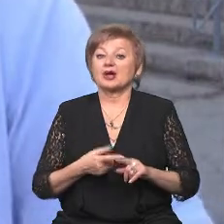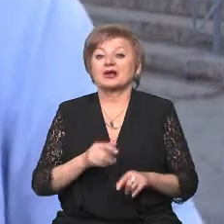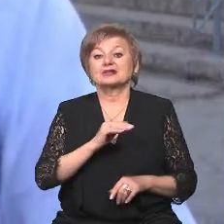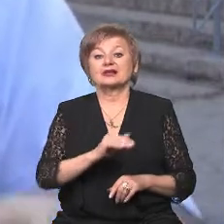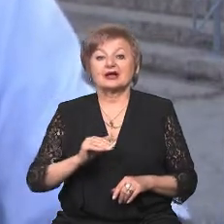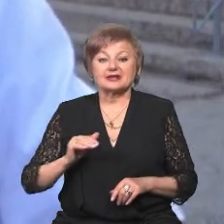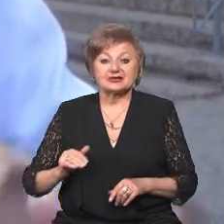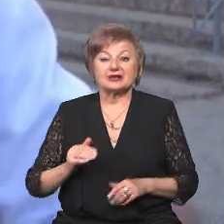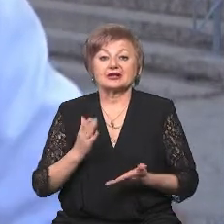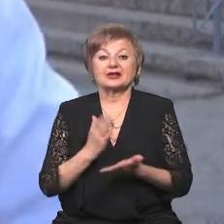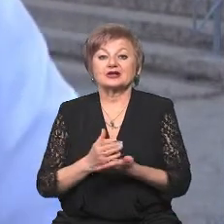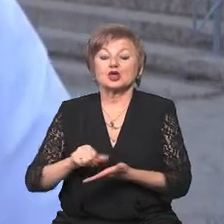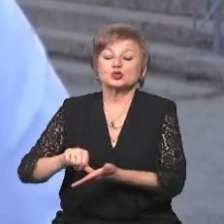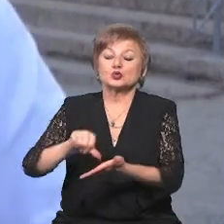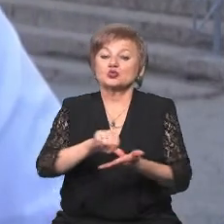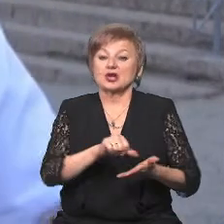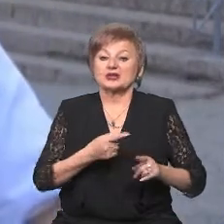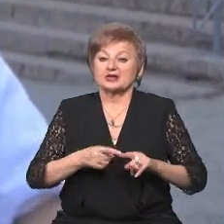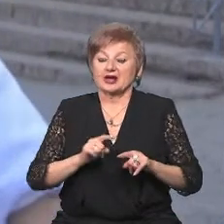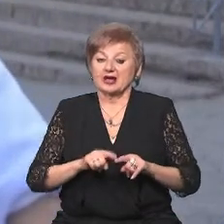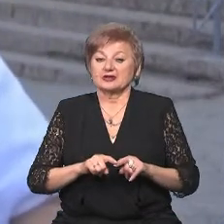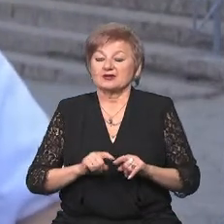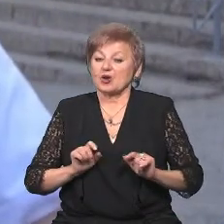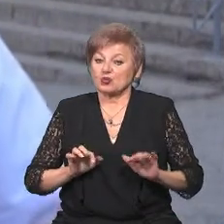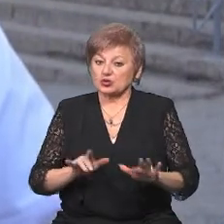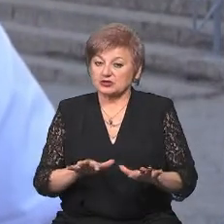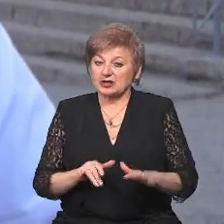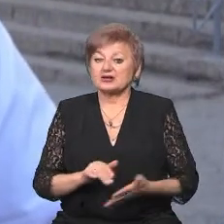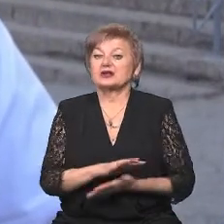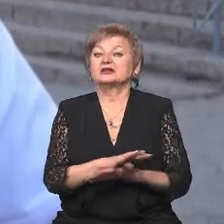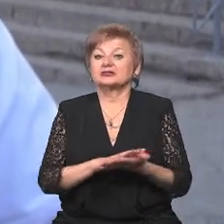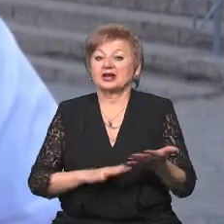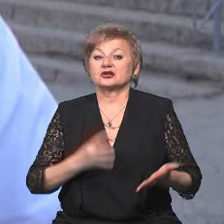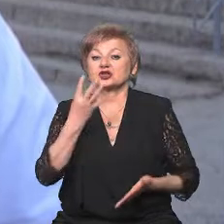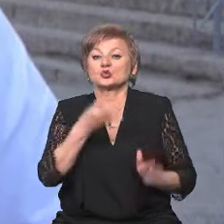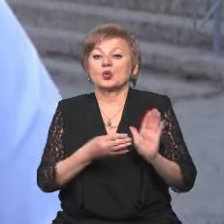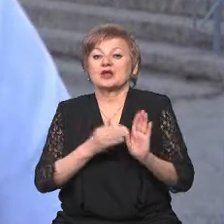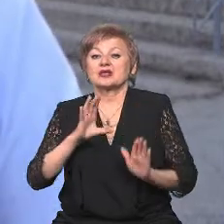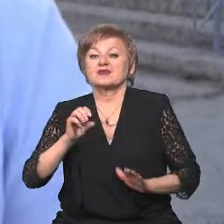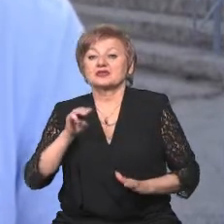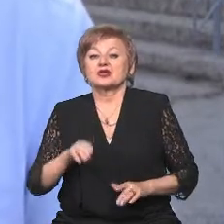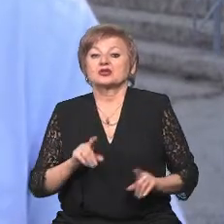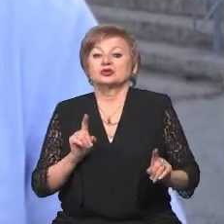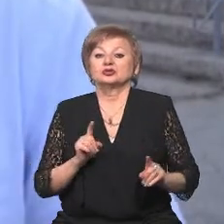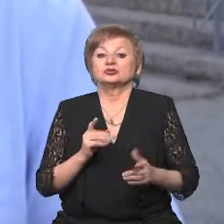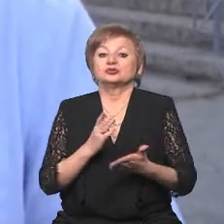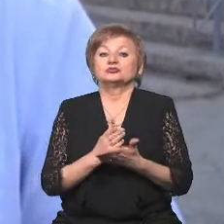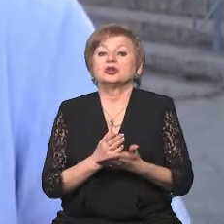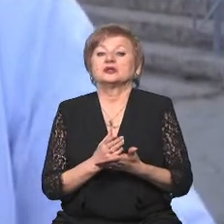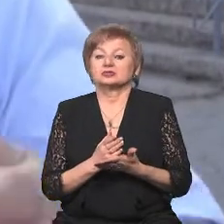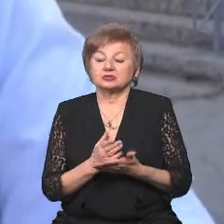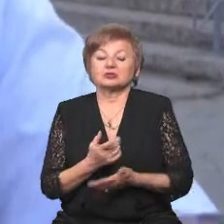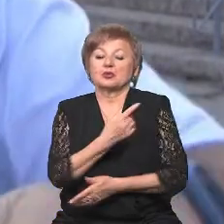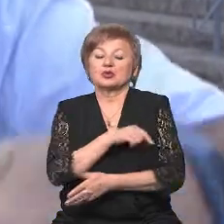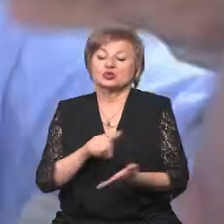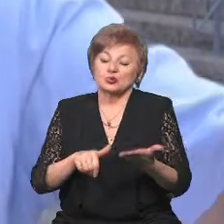ті учасники освітнього процесу. Далі ми йдемо за статтею 49. Кожен має право на охорону здоров'я, медичну